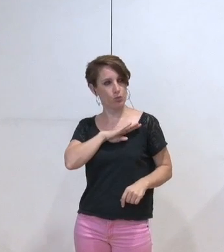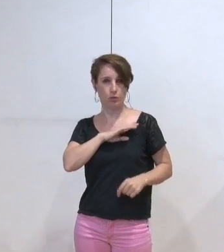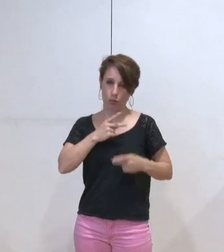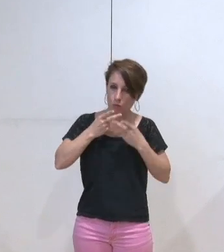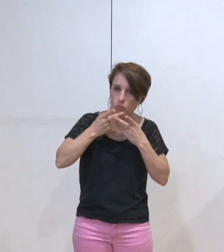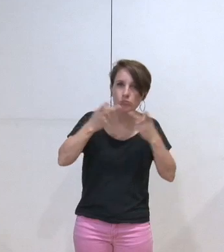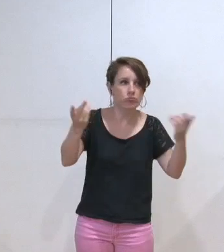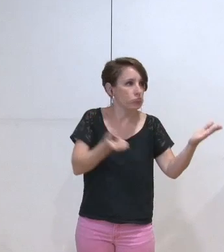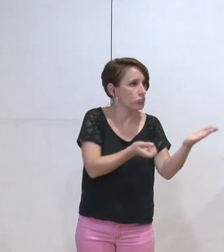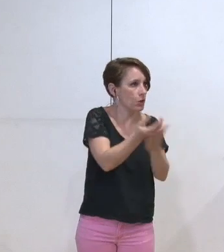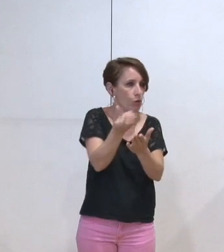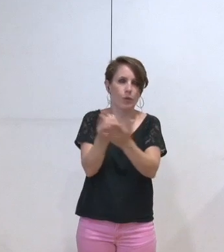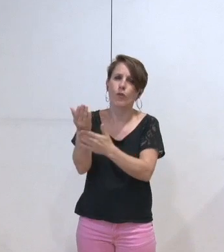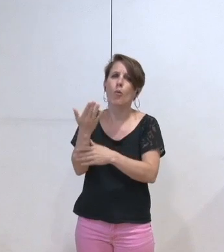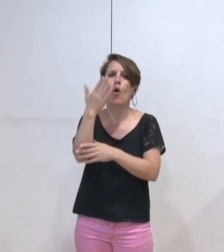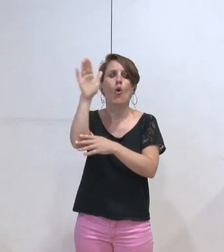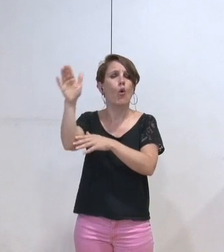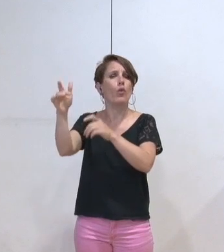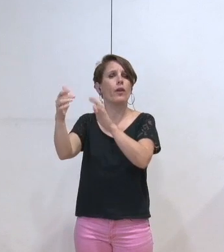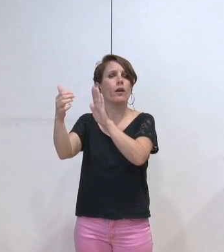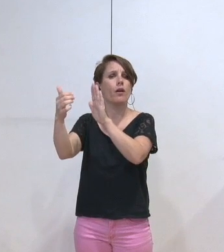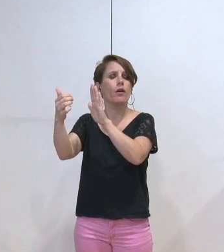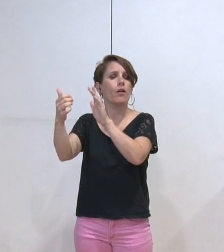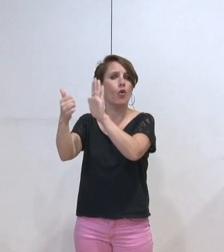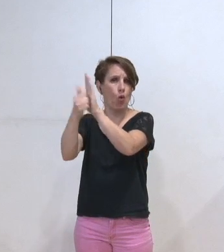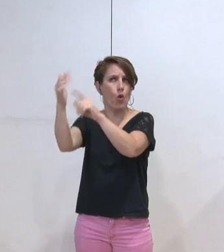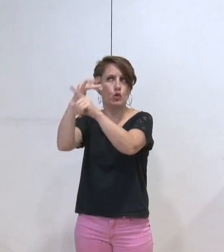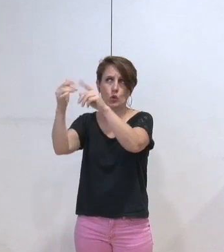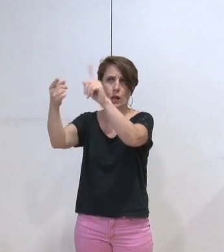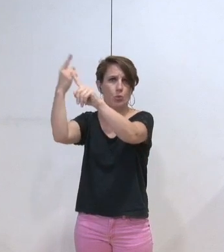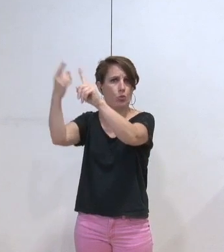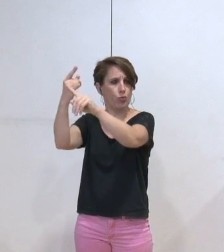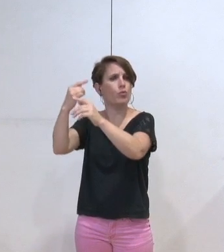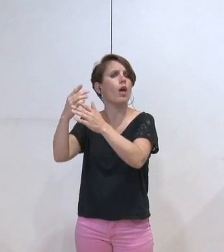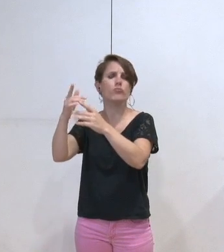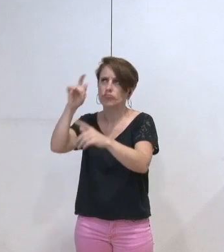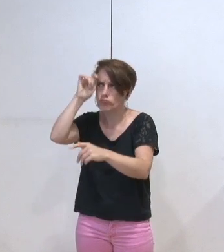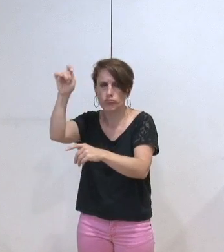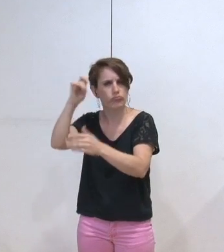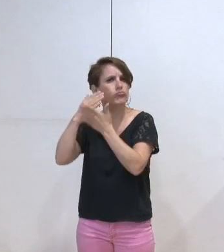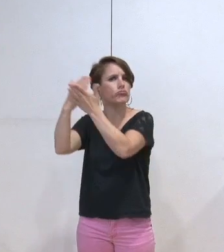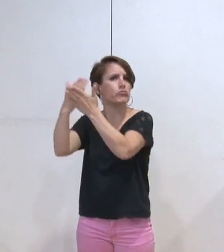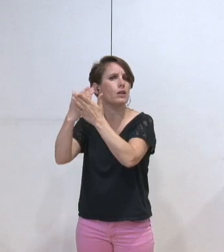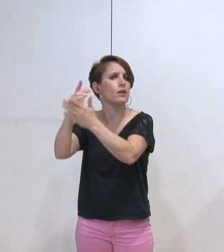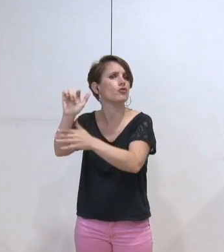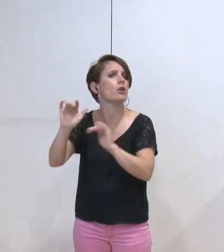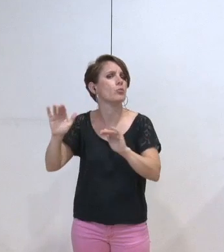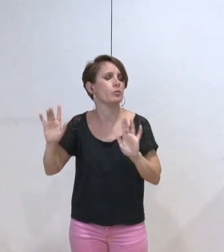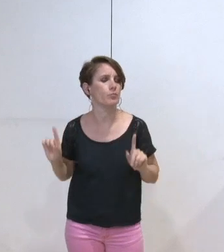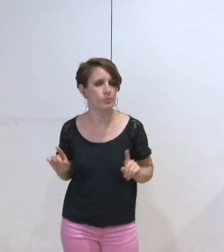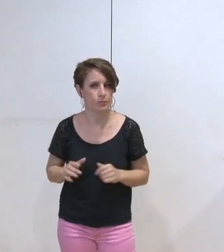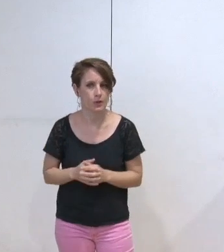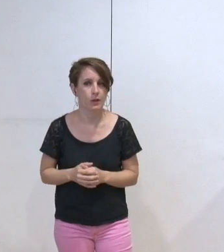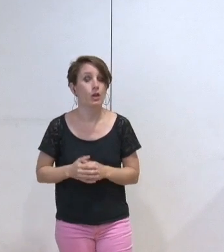légitimité des autres acteurs sociaux également au final la rédaction de ce plan stratégique a été une